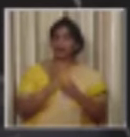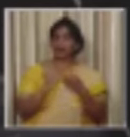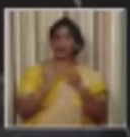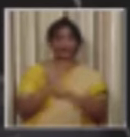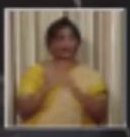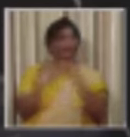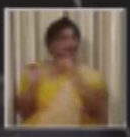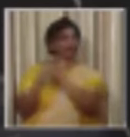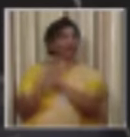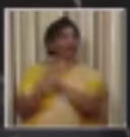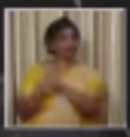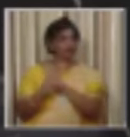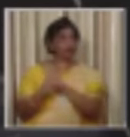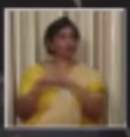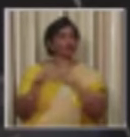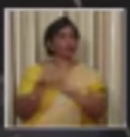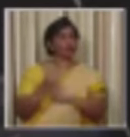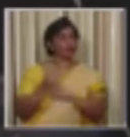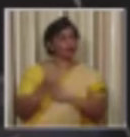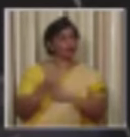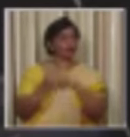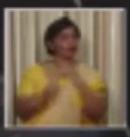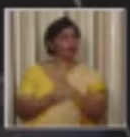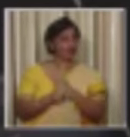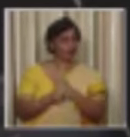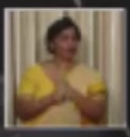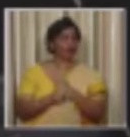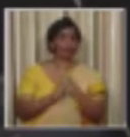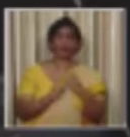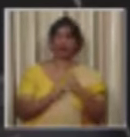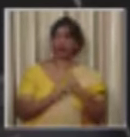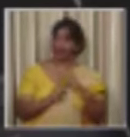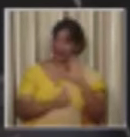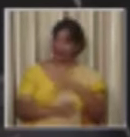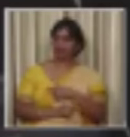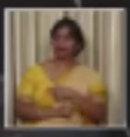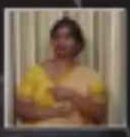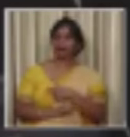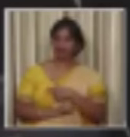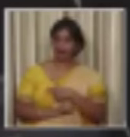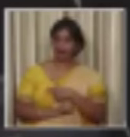කරපු සුදර්ශන ගුණවර්ධනගේ අධ්‍යක්ෂණය යටතේ